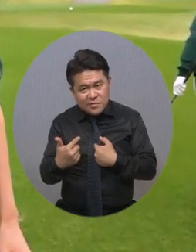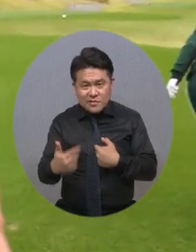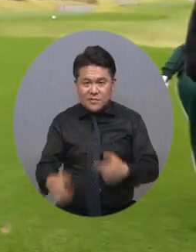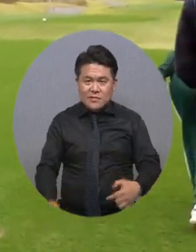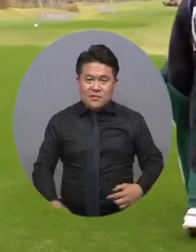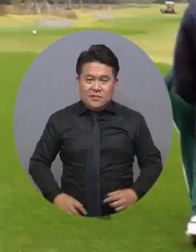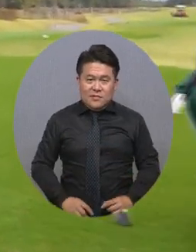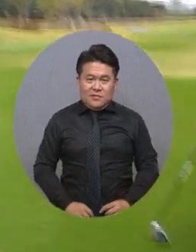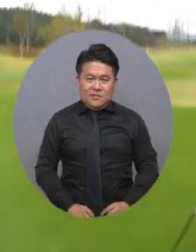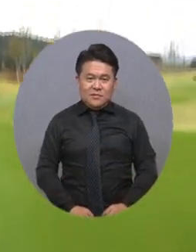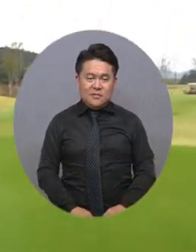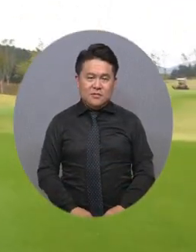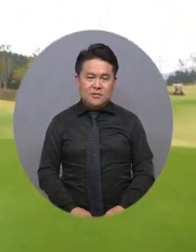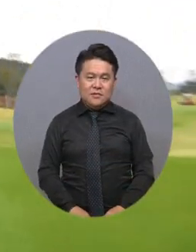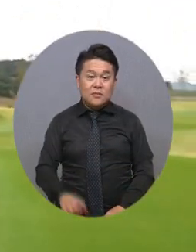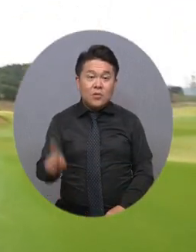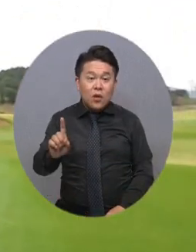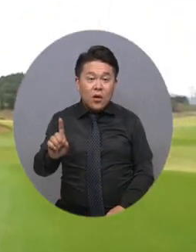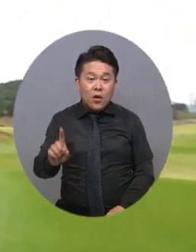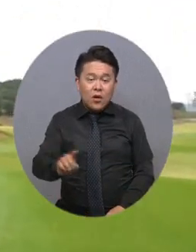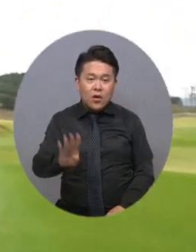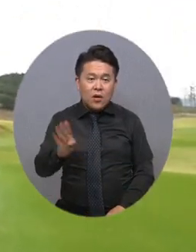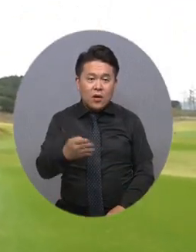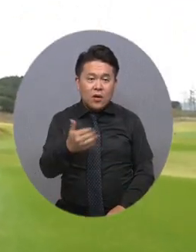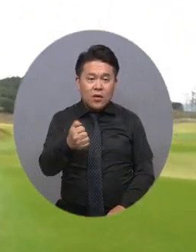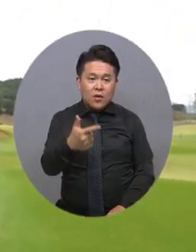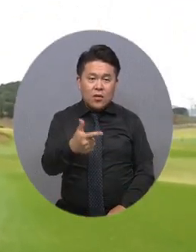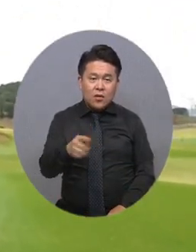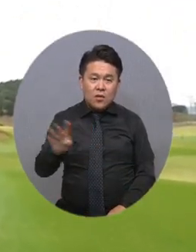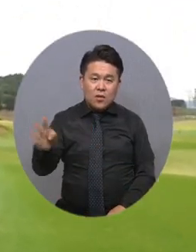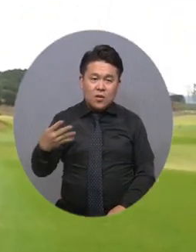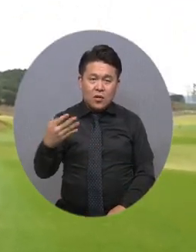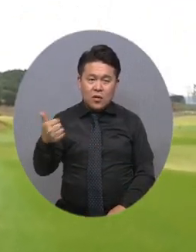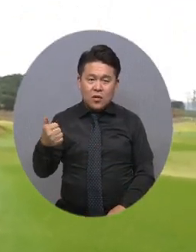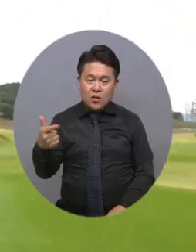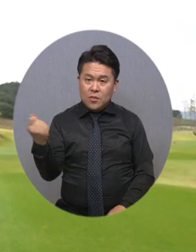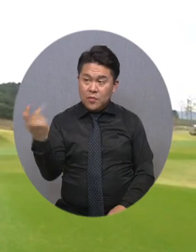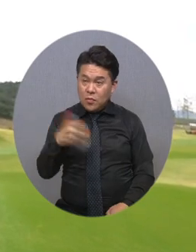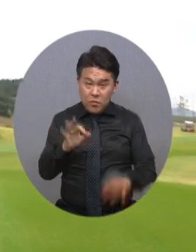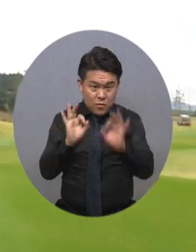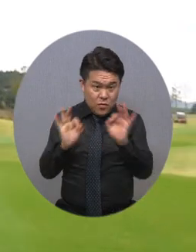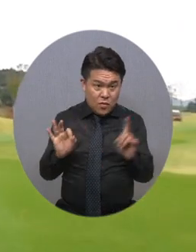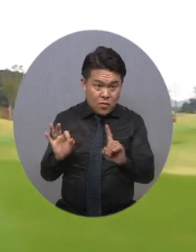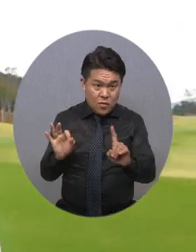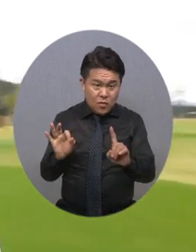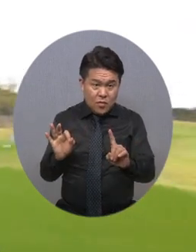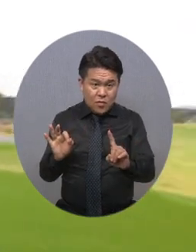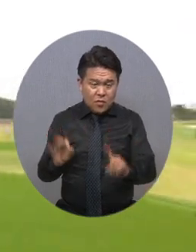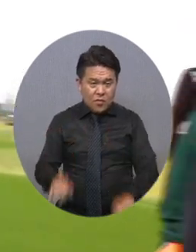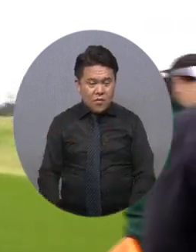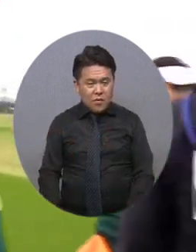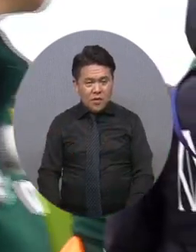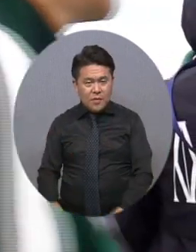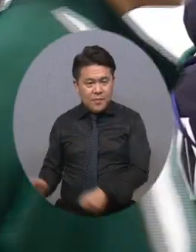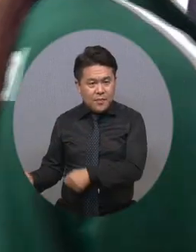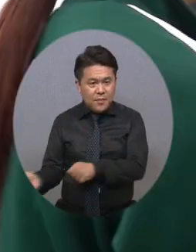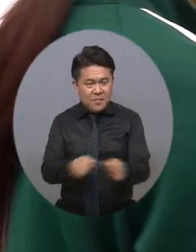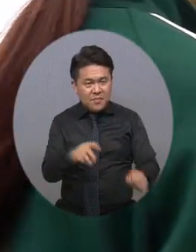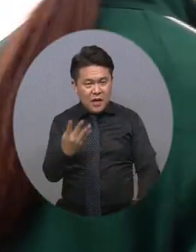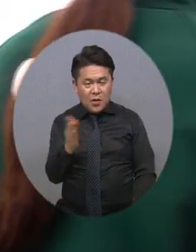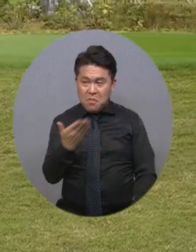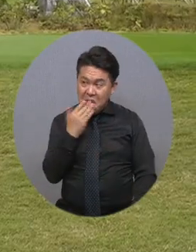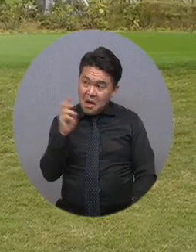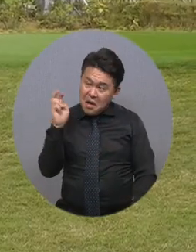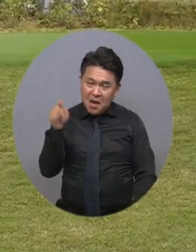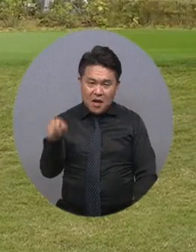어? 뭡니까 둘이? 456번, 455번 번호만큼 오늘 칠 것 같은데? 한 400번 칠 것 같지 않아요?